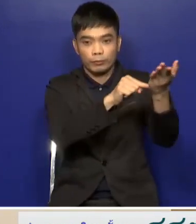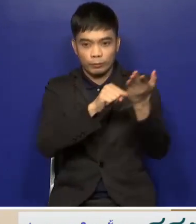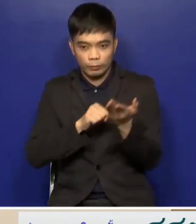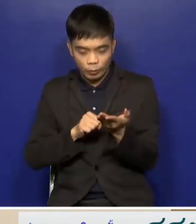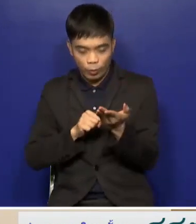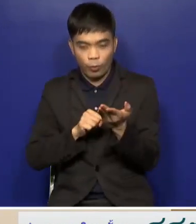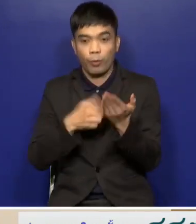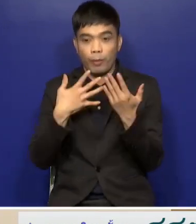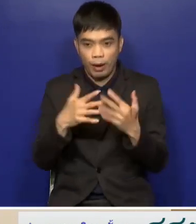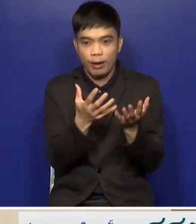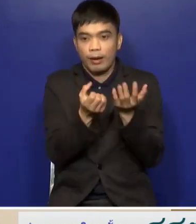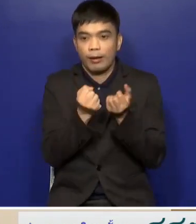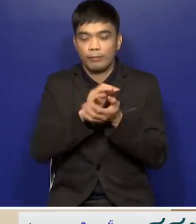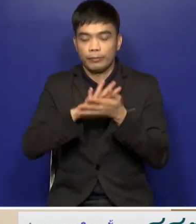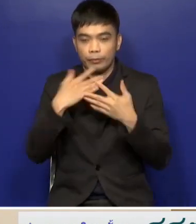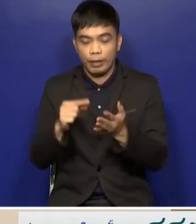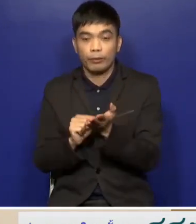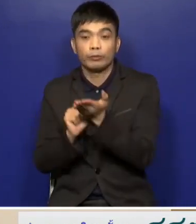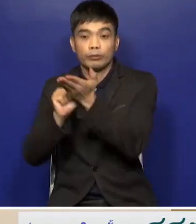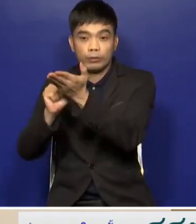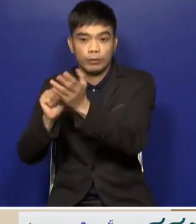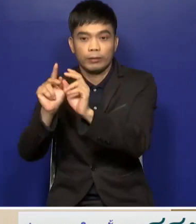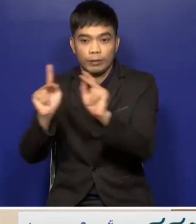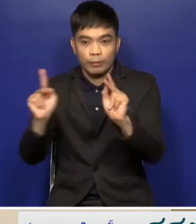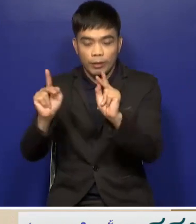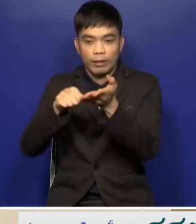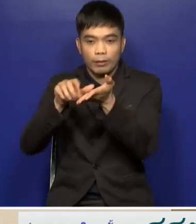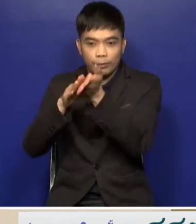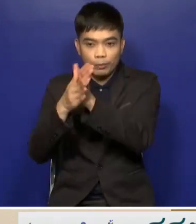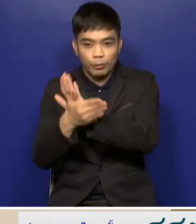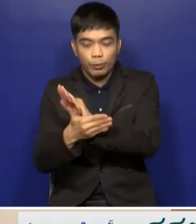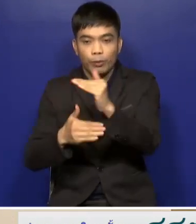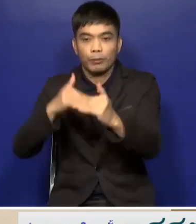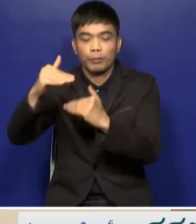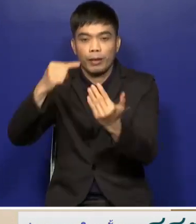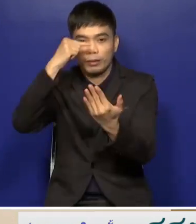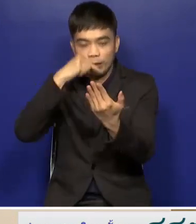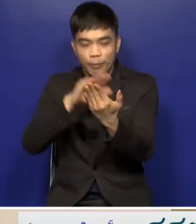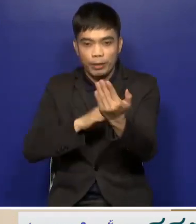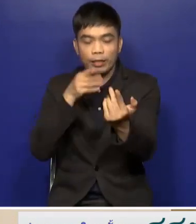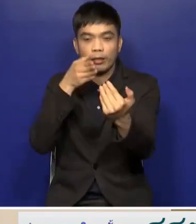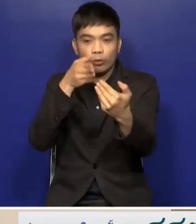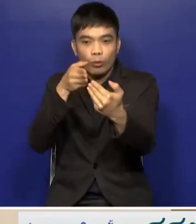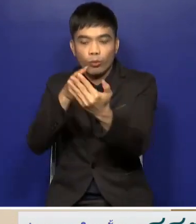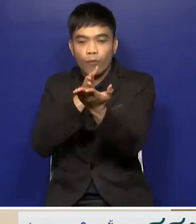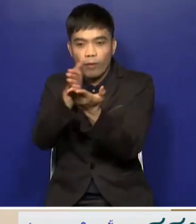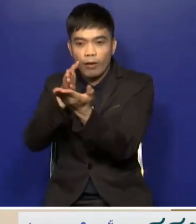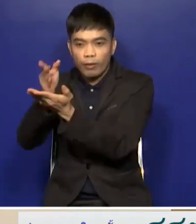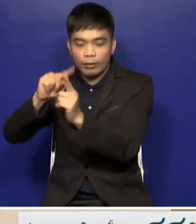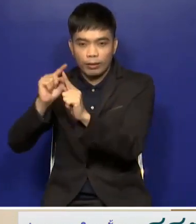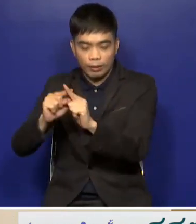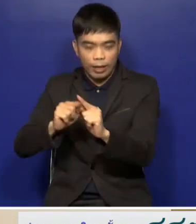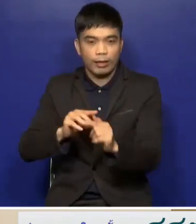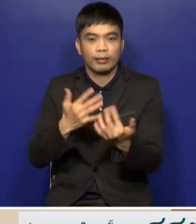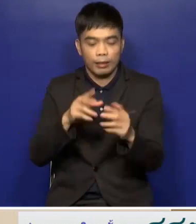วนะครับและสำนักงานก็ได้นำเสนอคณะกรรมการปฏิรูปประเทศ ที่ด้านที่เกี่ยวข้องในเรื่องของแผนขับเคลื่อนเพื่อพิจารณาแล้วนะ